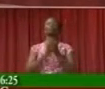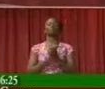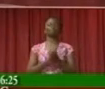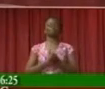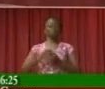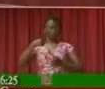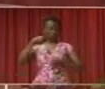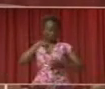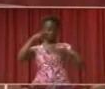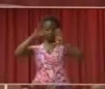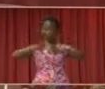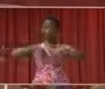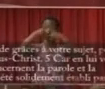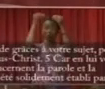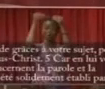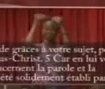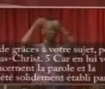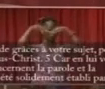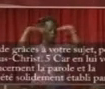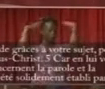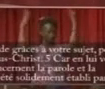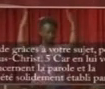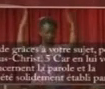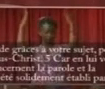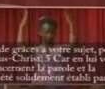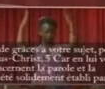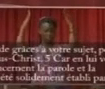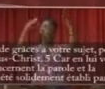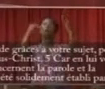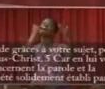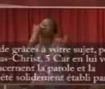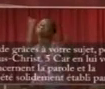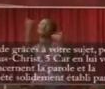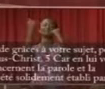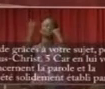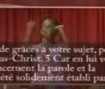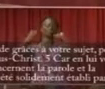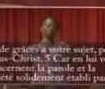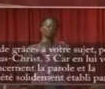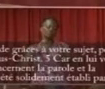Je rends à mon Dieu des continuelles actions de grâce à votre